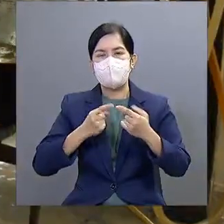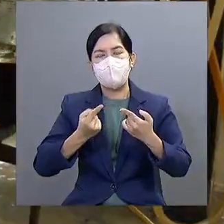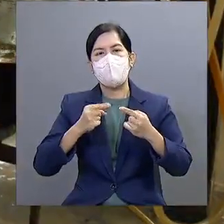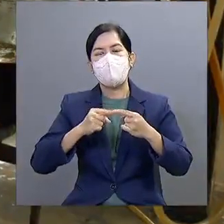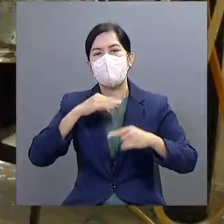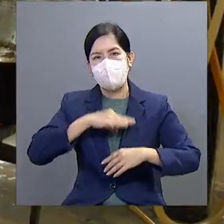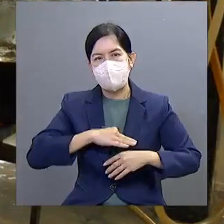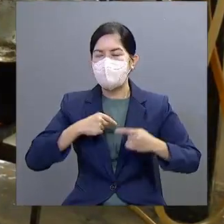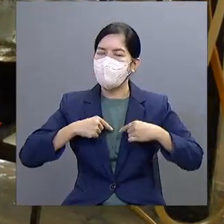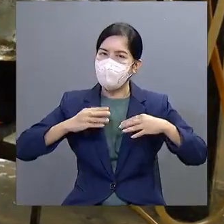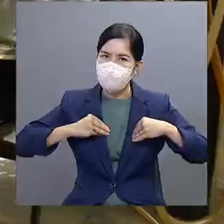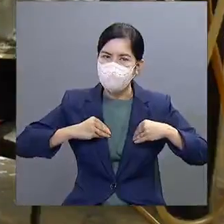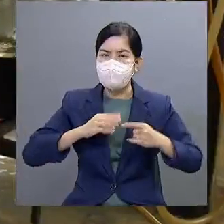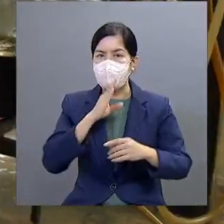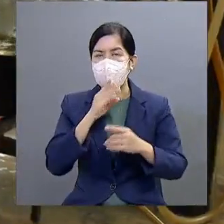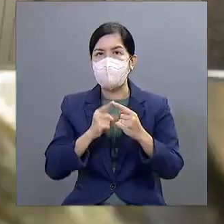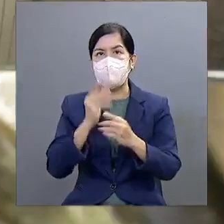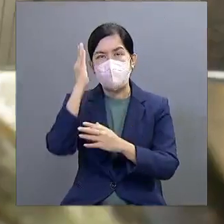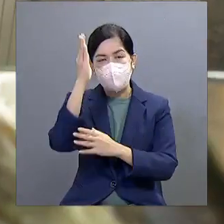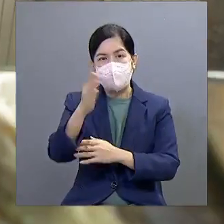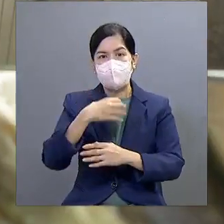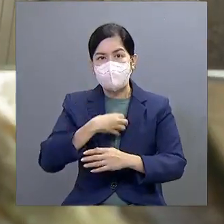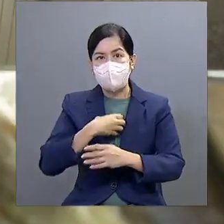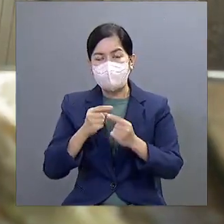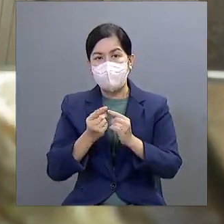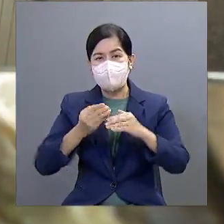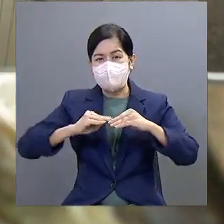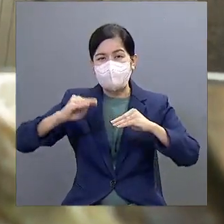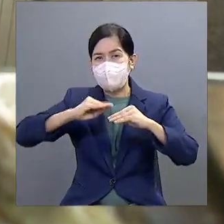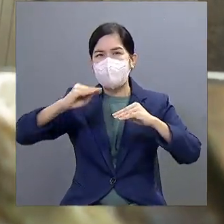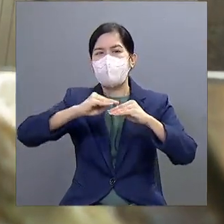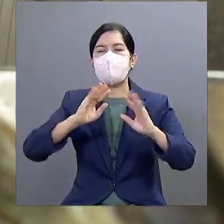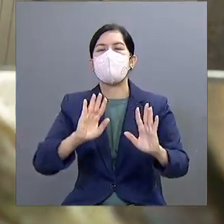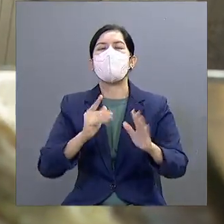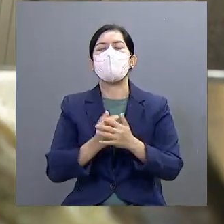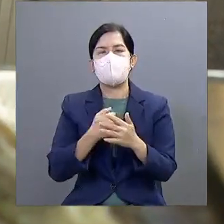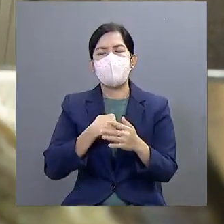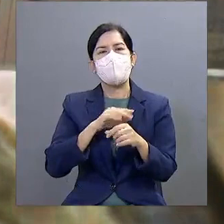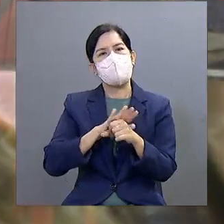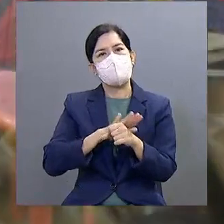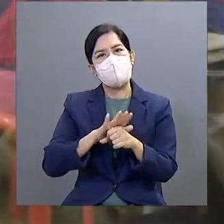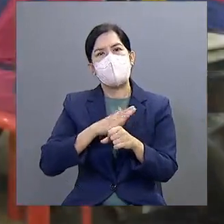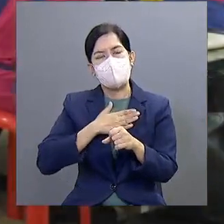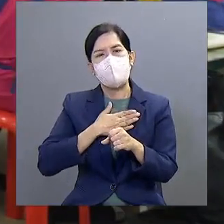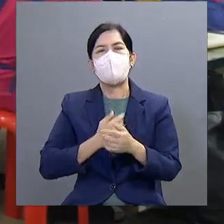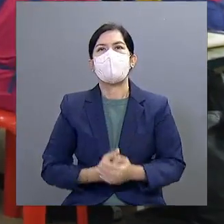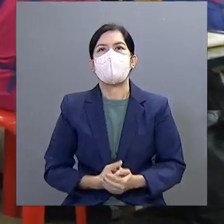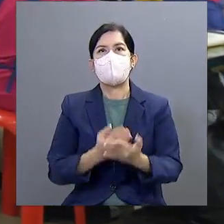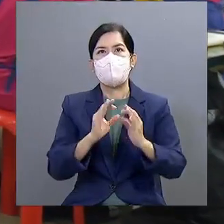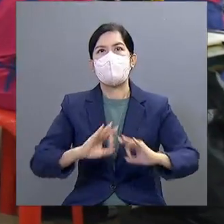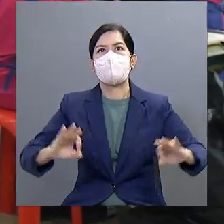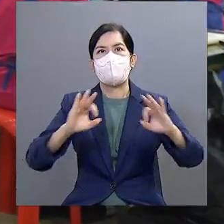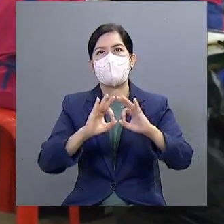ปเกินกว่านี้อยากจะได้เกินกว่านี้มันไม่ได้หรอกทุกอย่างเนี่ยมันอยู่ที่ว่าเราทำไว้แค่ไหนสิ่งที่เราอยาก